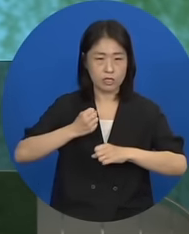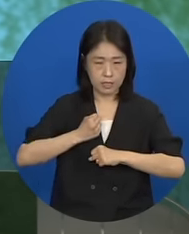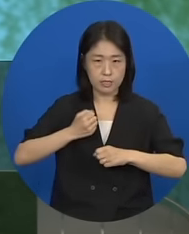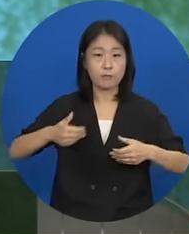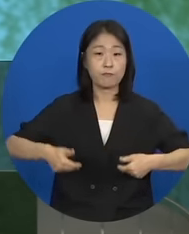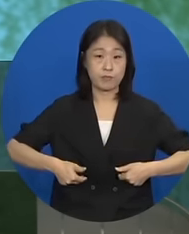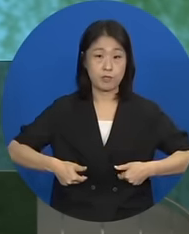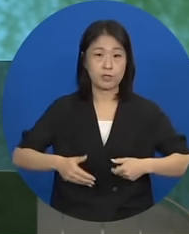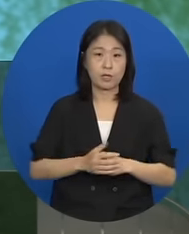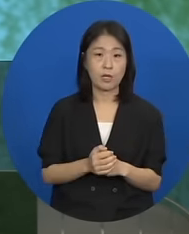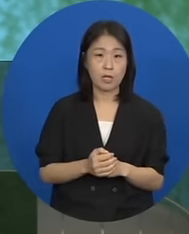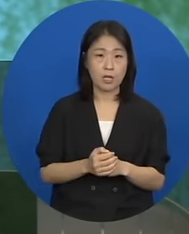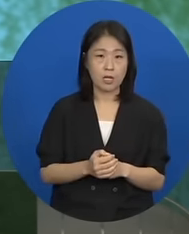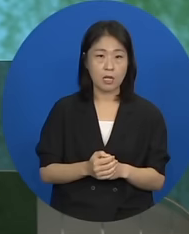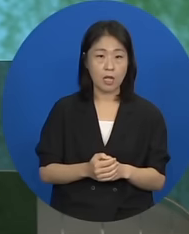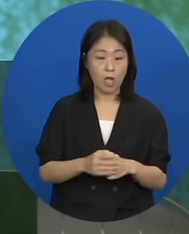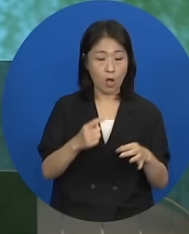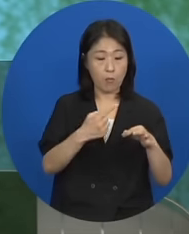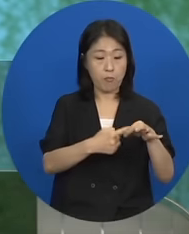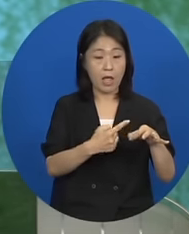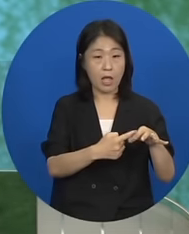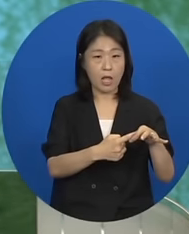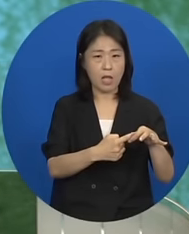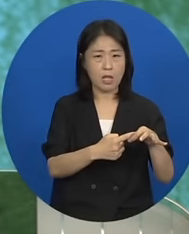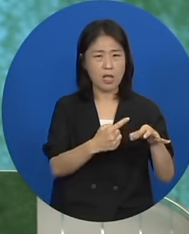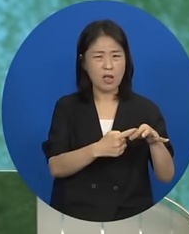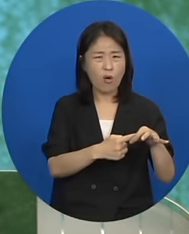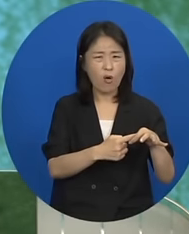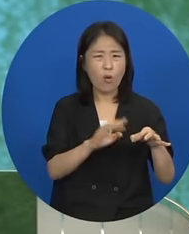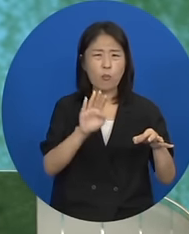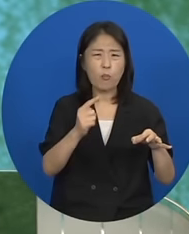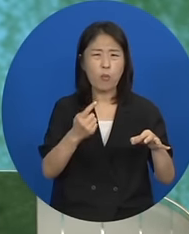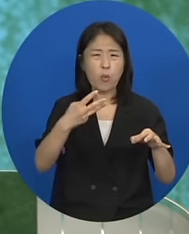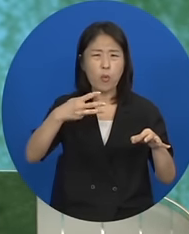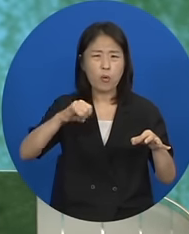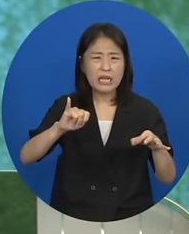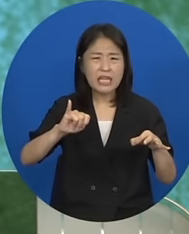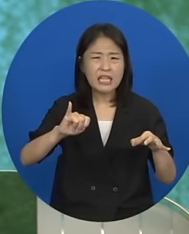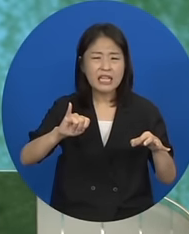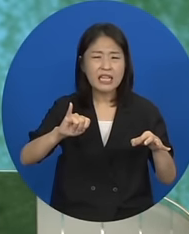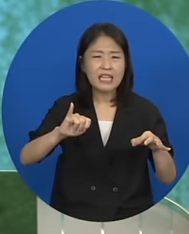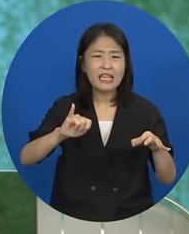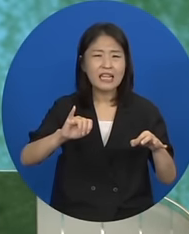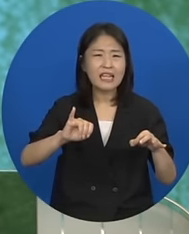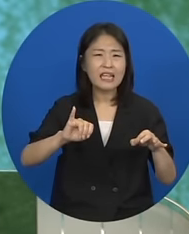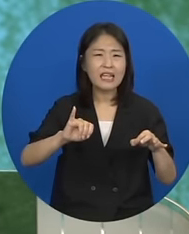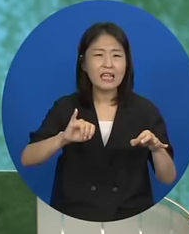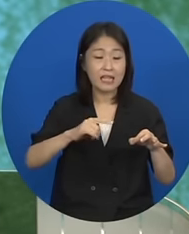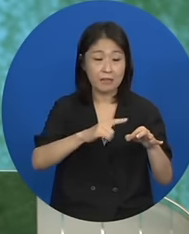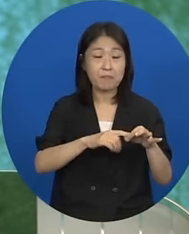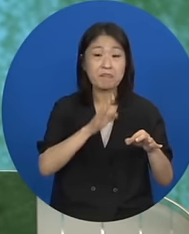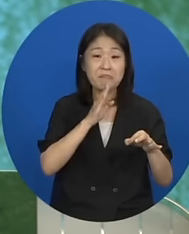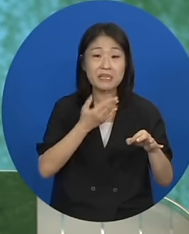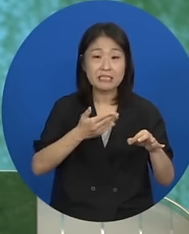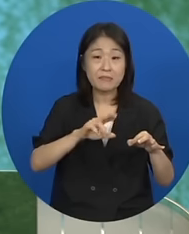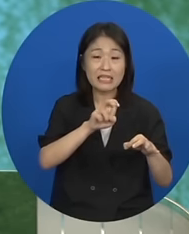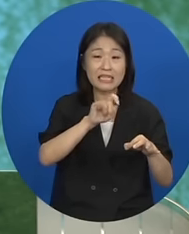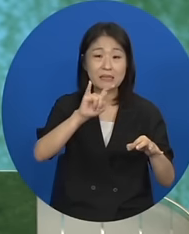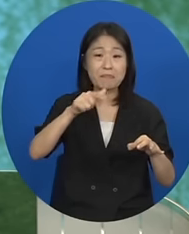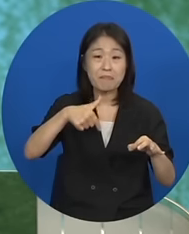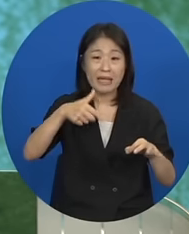맥추절의 맥이 보리 맥으로 아시는 분들이 많은데 어 물론 번역이 그래서 그렇게 생각하실 수